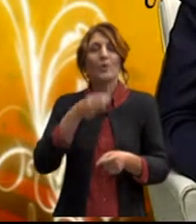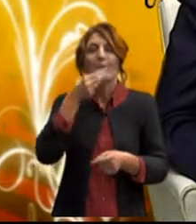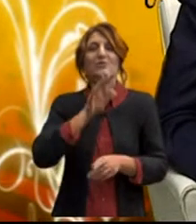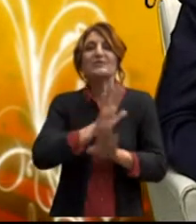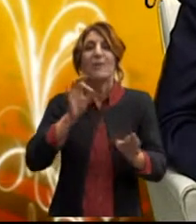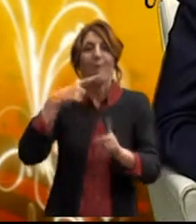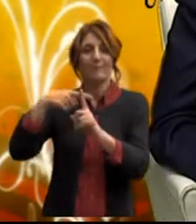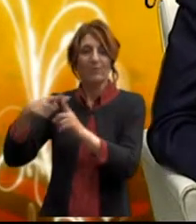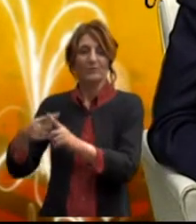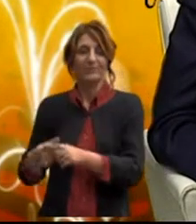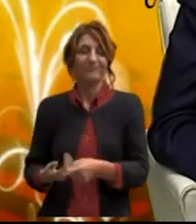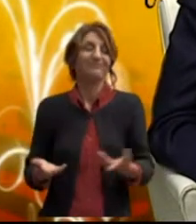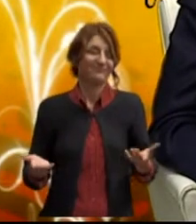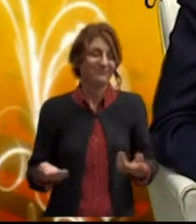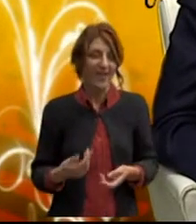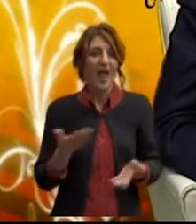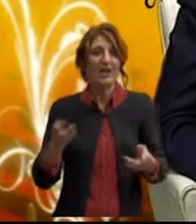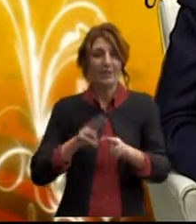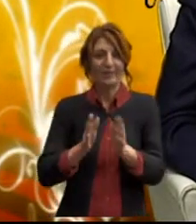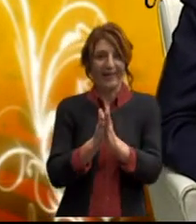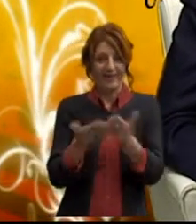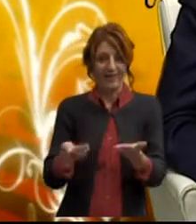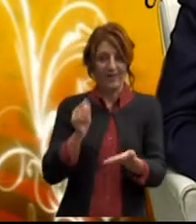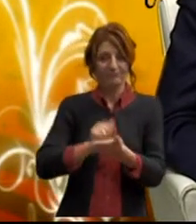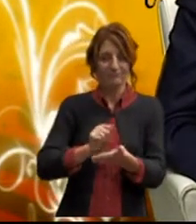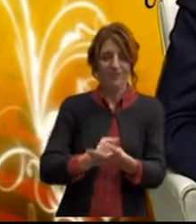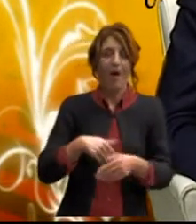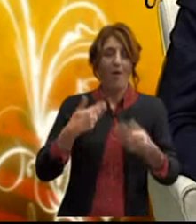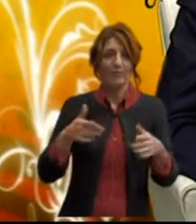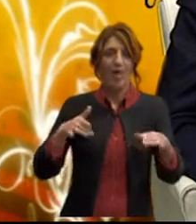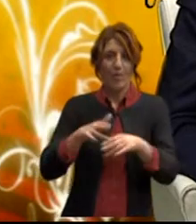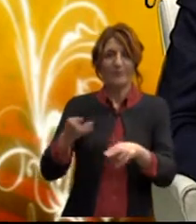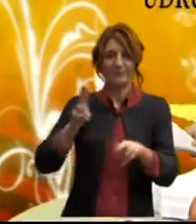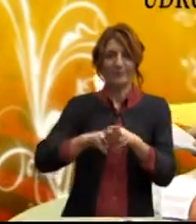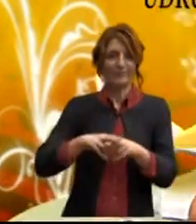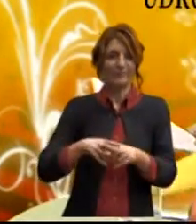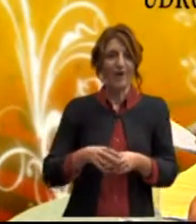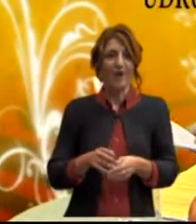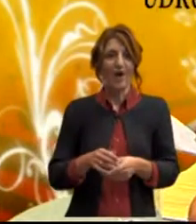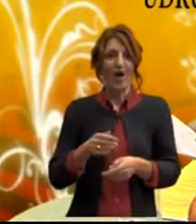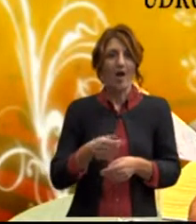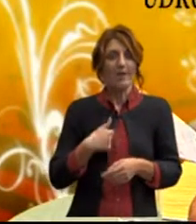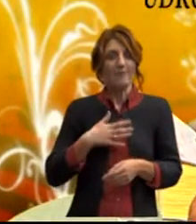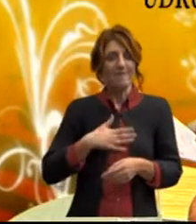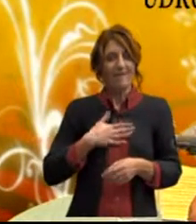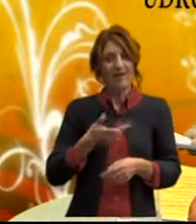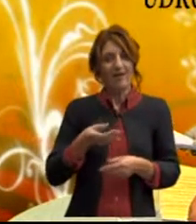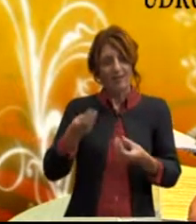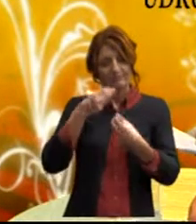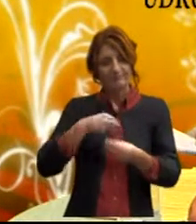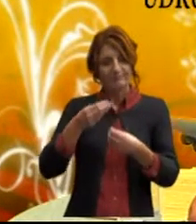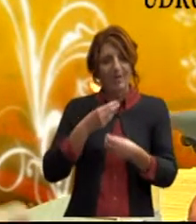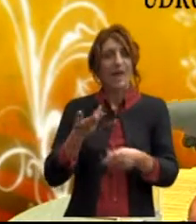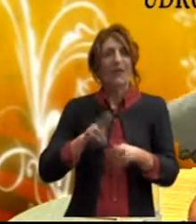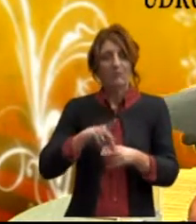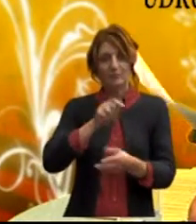dakle, mnogi. Ali nije važno, zato kad izađe knjiga, onda ćemo možda... Da, imati da. Jednu dakle. Emisiju. Ja bi voljela da me